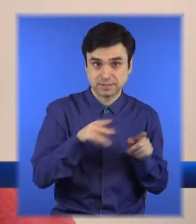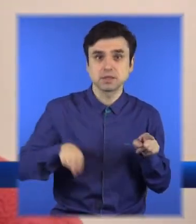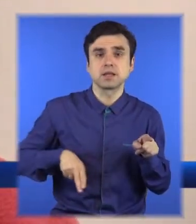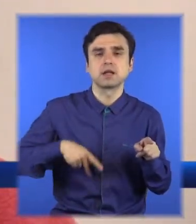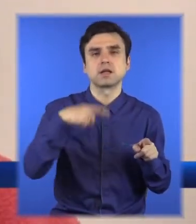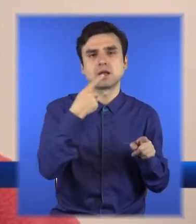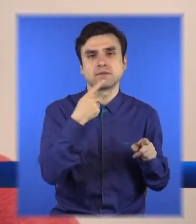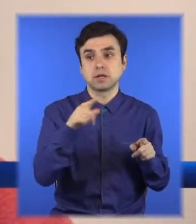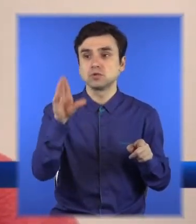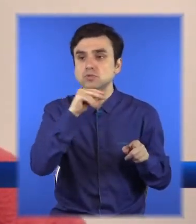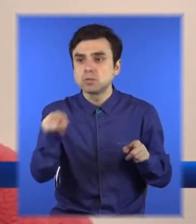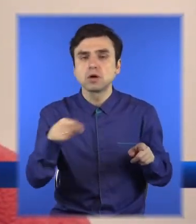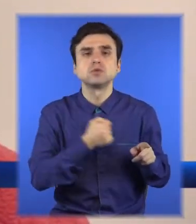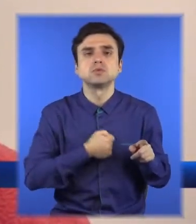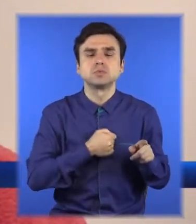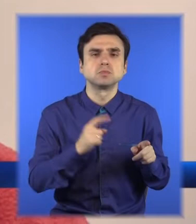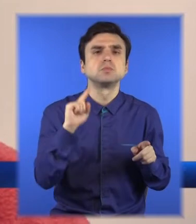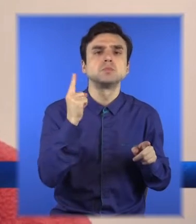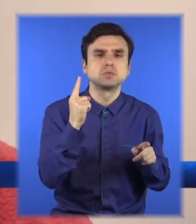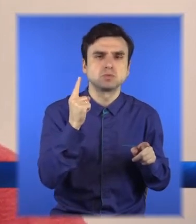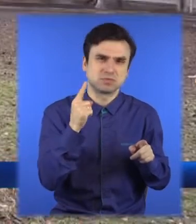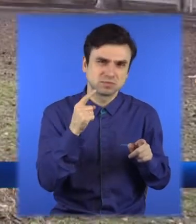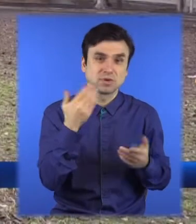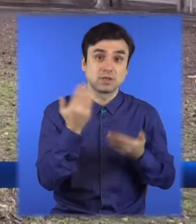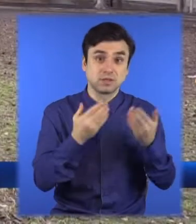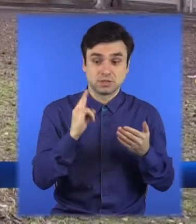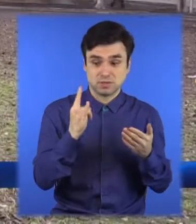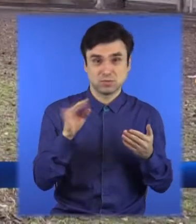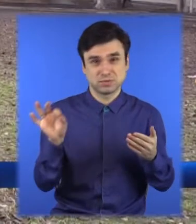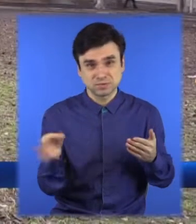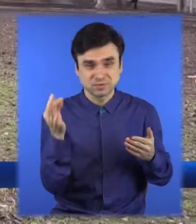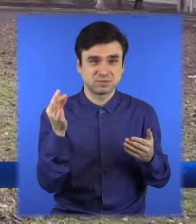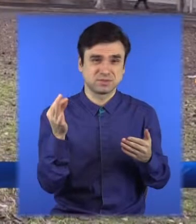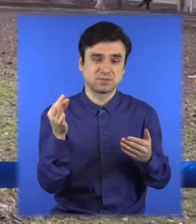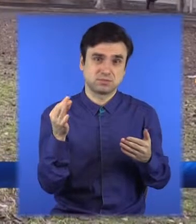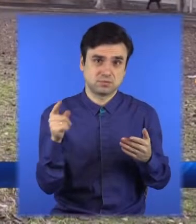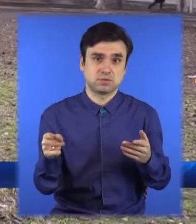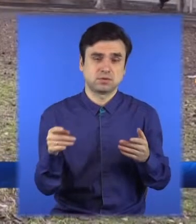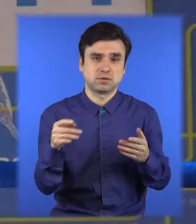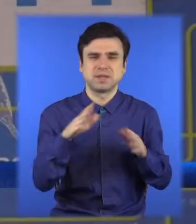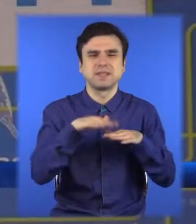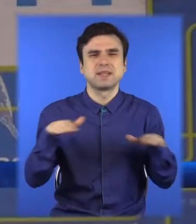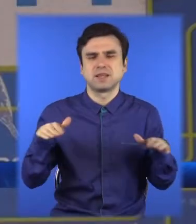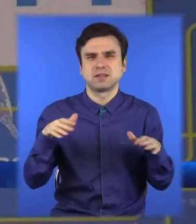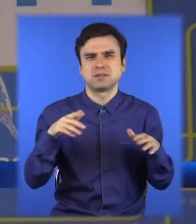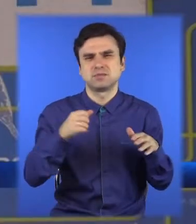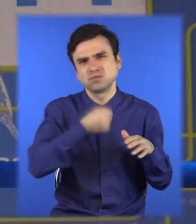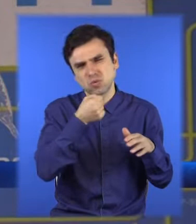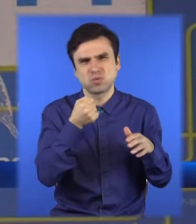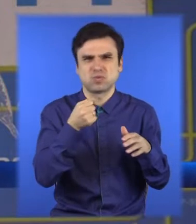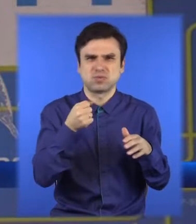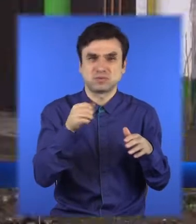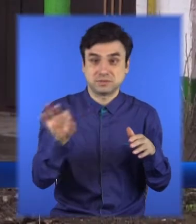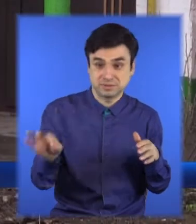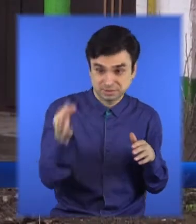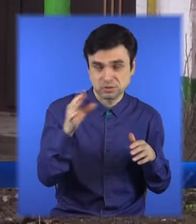лише, якщо людина сама їх провокує. Особливо це стосується домашніх хвостатих, які опинились на вулиці. Окрім того, за